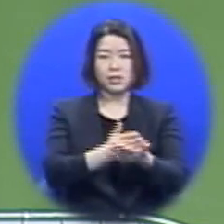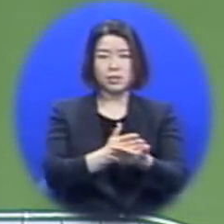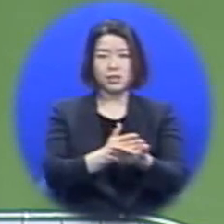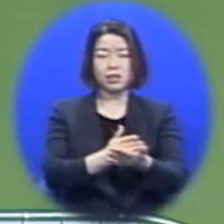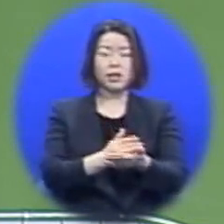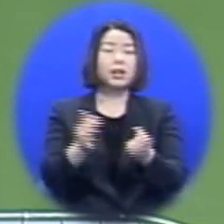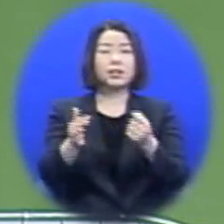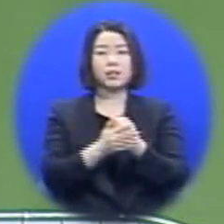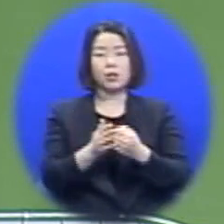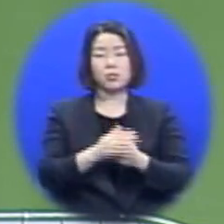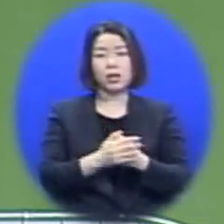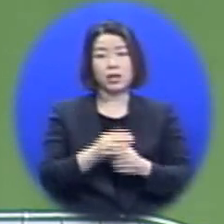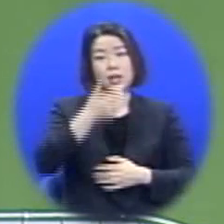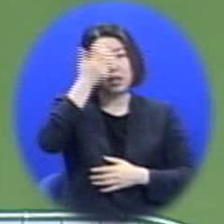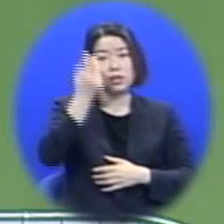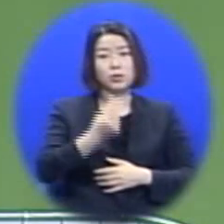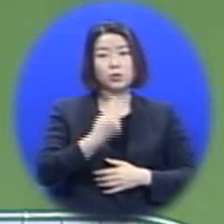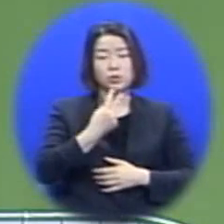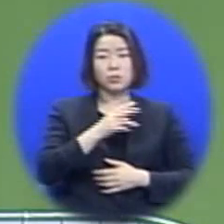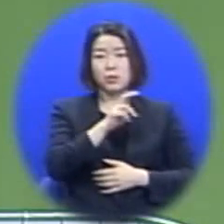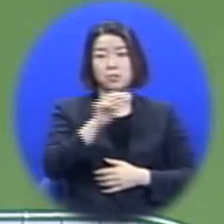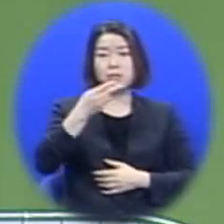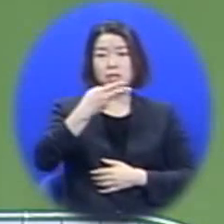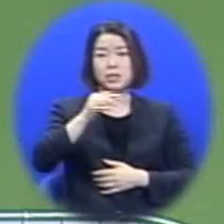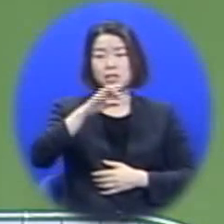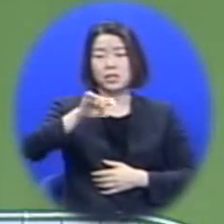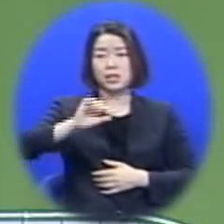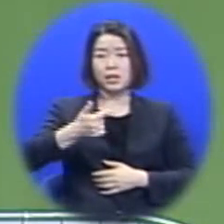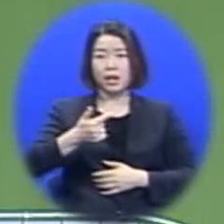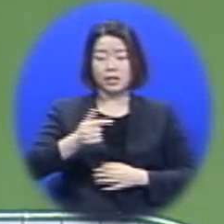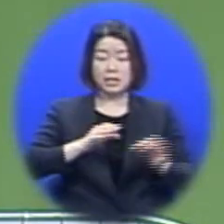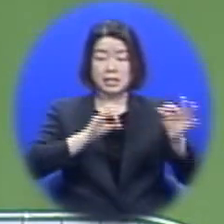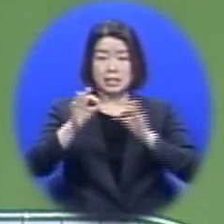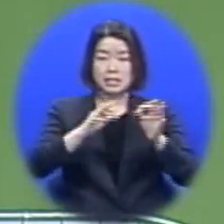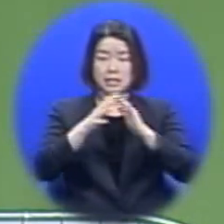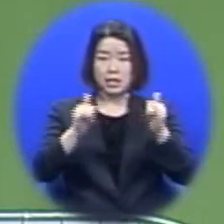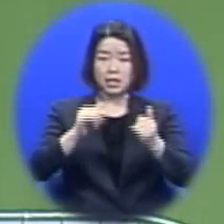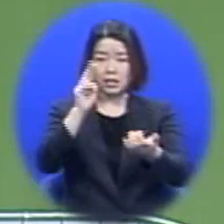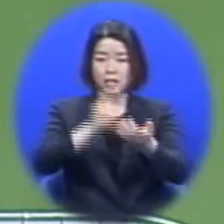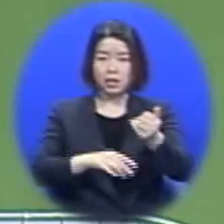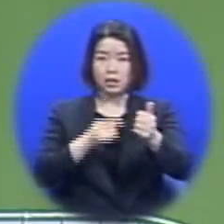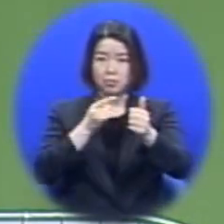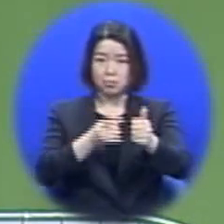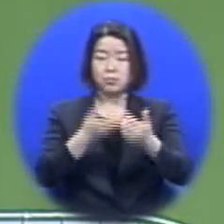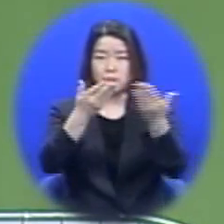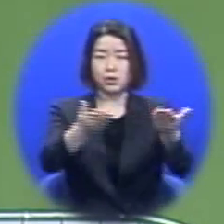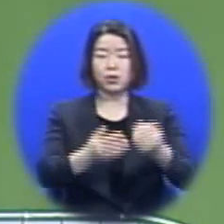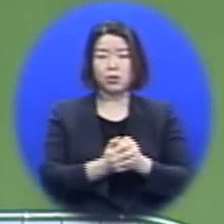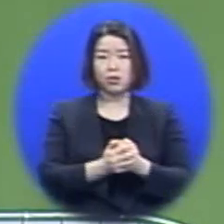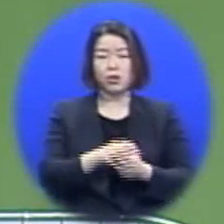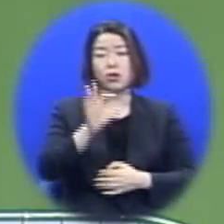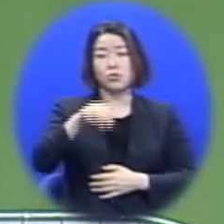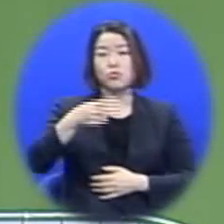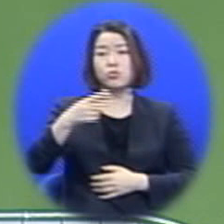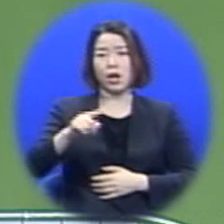그래서 요셉을 미디안 상인에게 팔아서 살려줍니다. 유다가 주동을